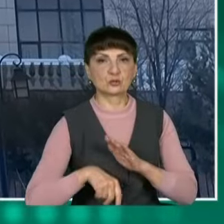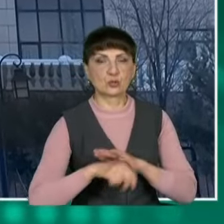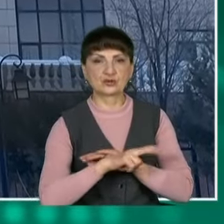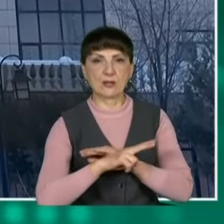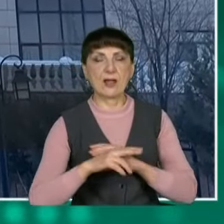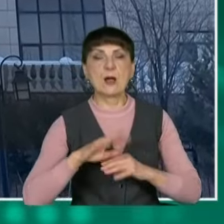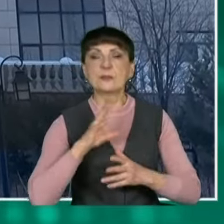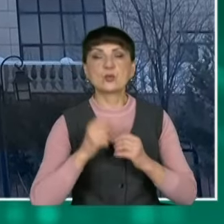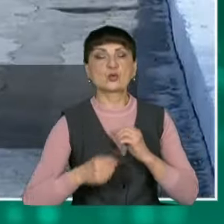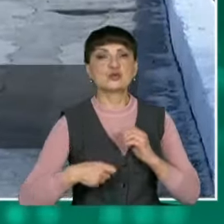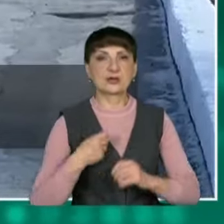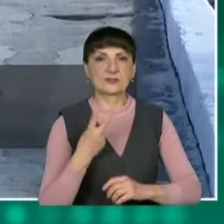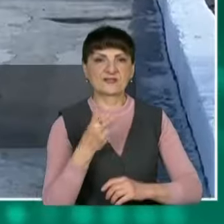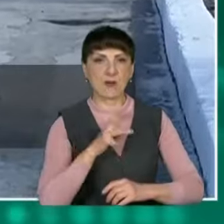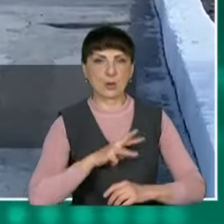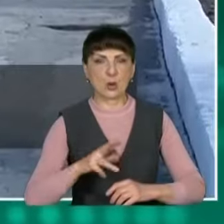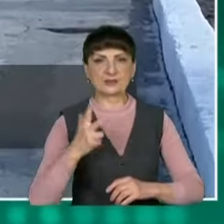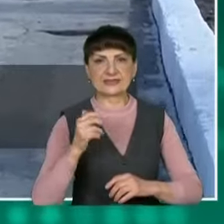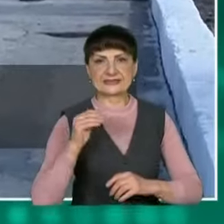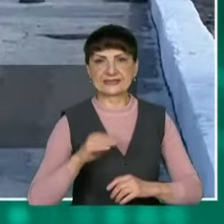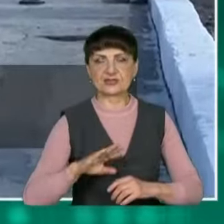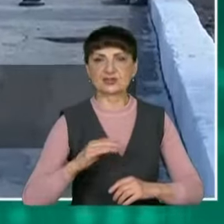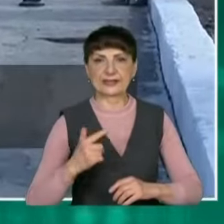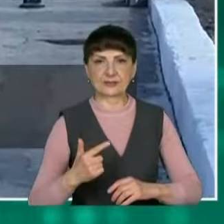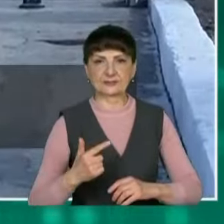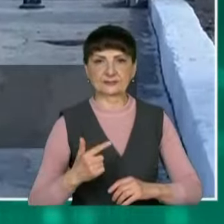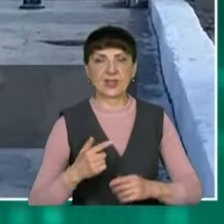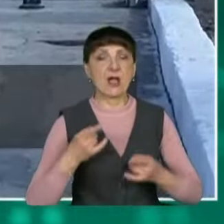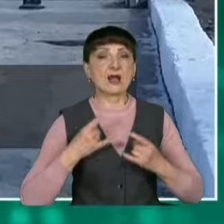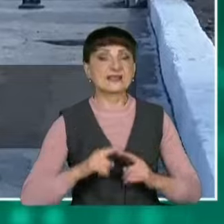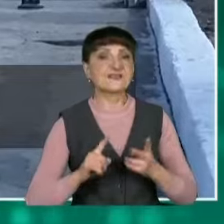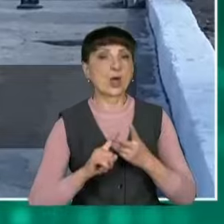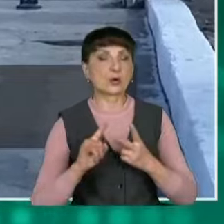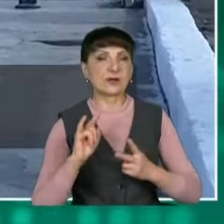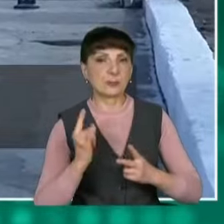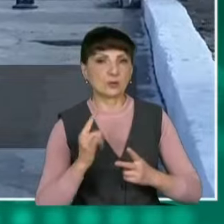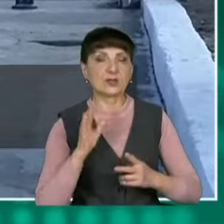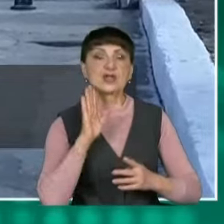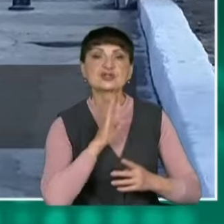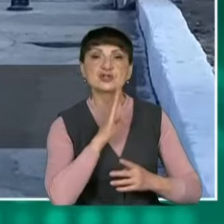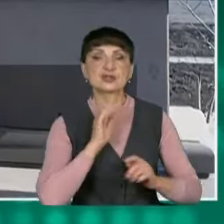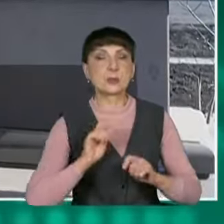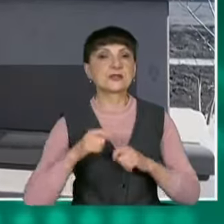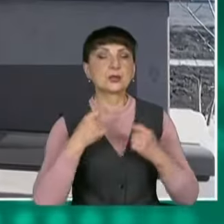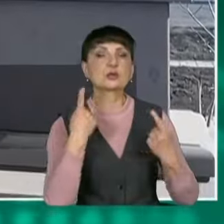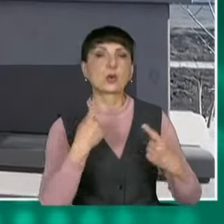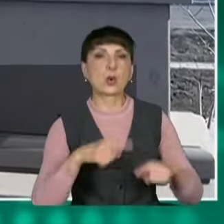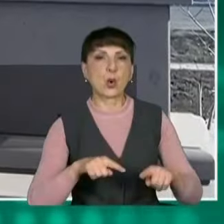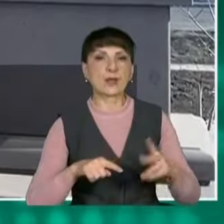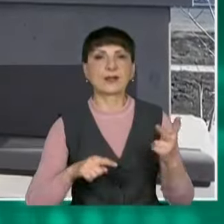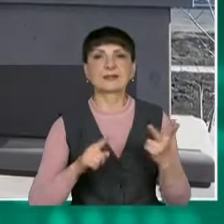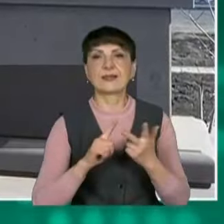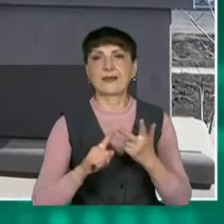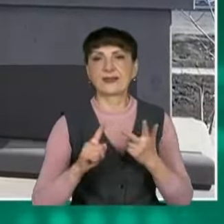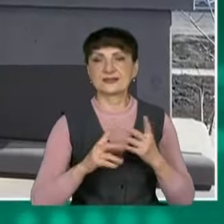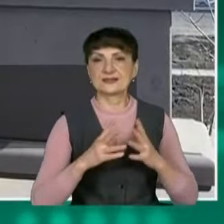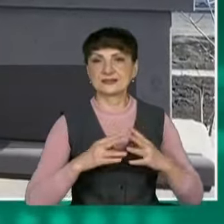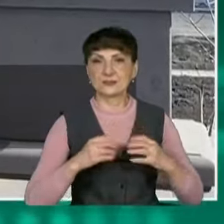потерпевшим причинен ущерб на 2 300 000 тенге. Родив второго малыша, подсудимая передала его другой, третьей семье, члены